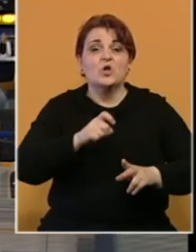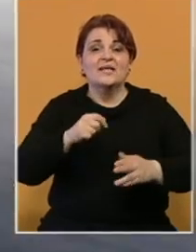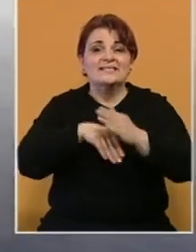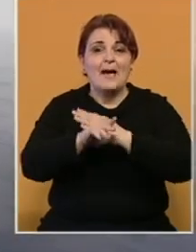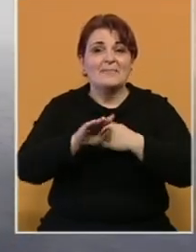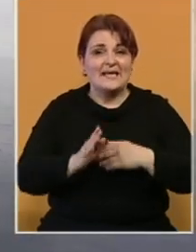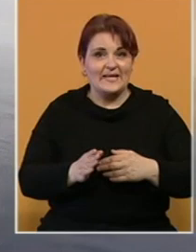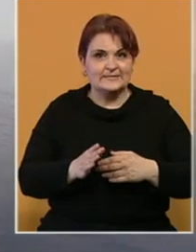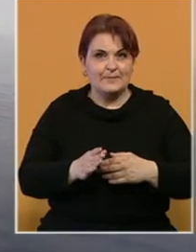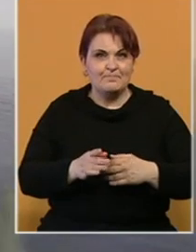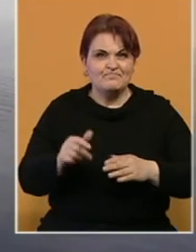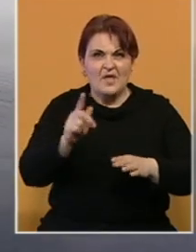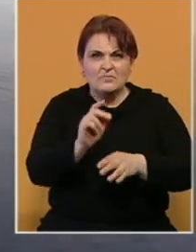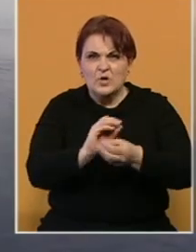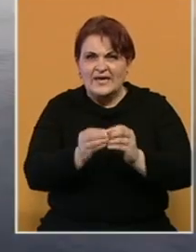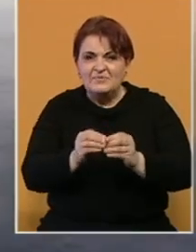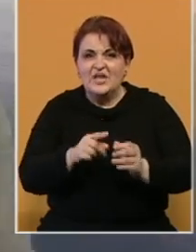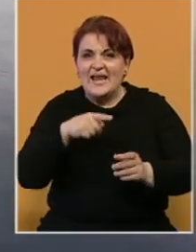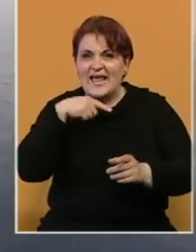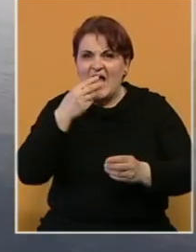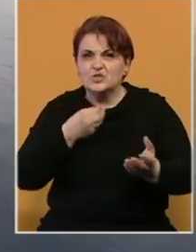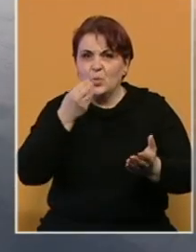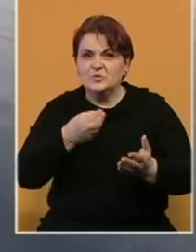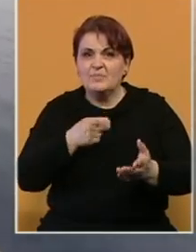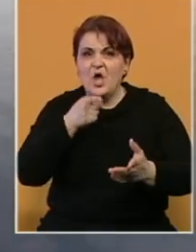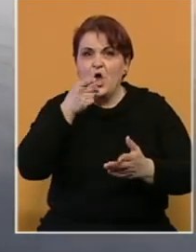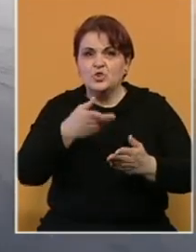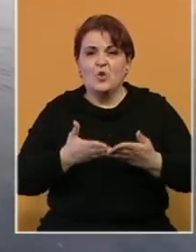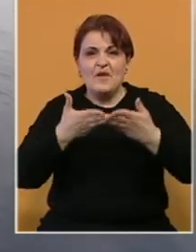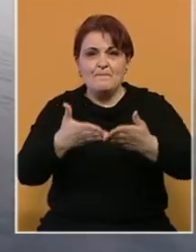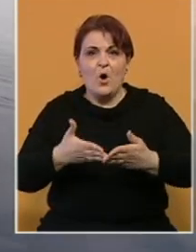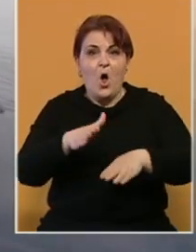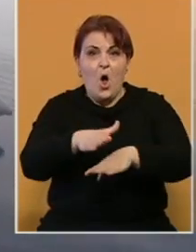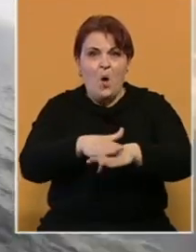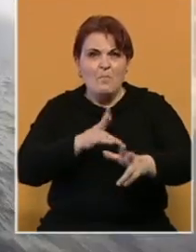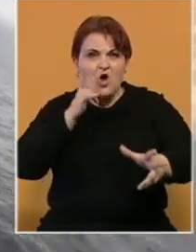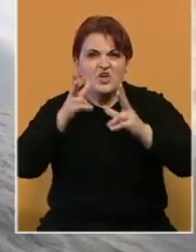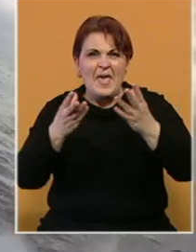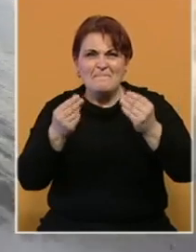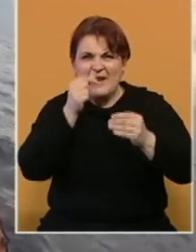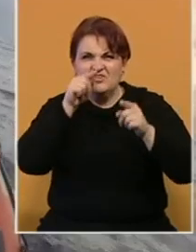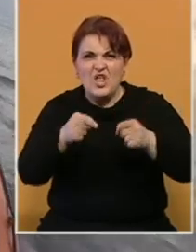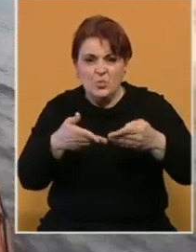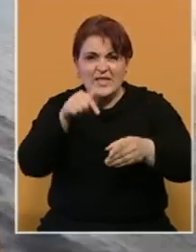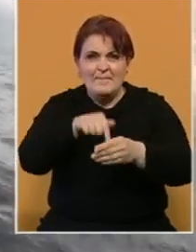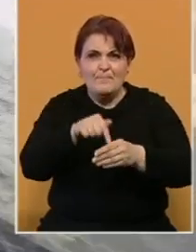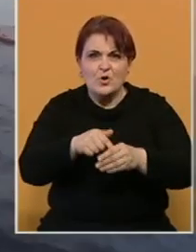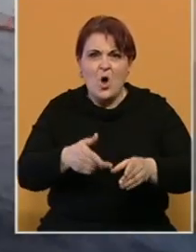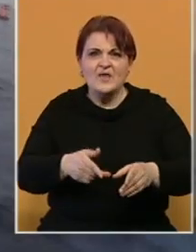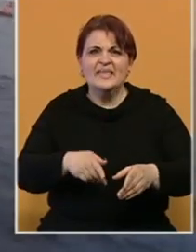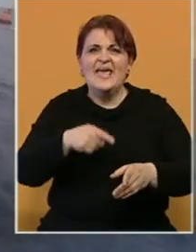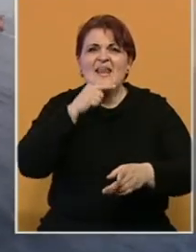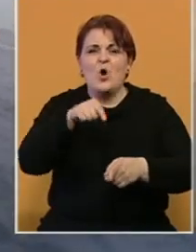organizacija za migracije. Krijumčari su, navodi se u saopštenju, tokom plovidbe počeli da viču da je previše ljudi na brodu na kom su